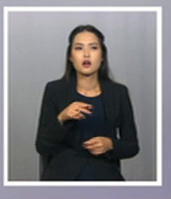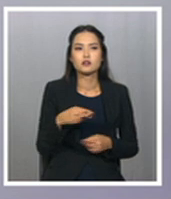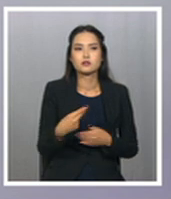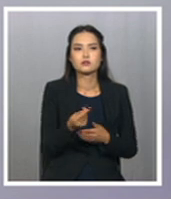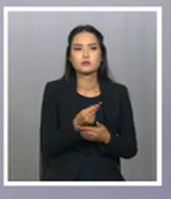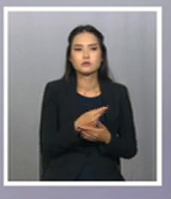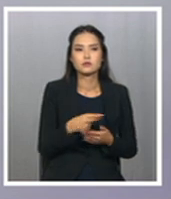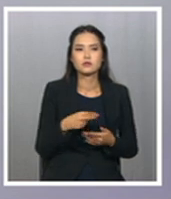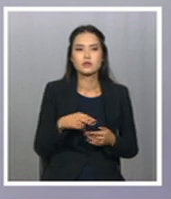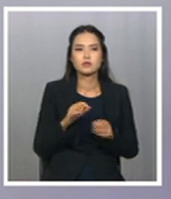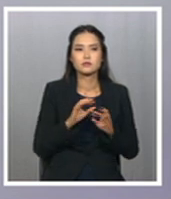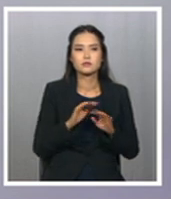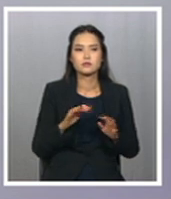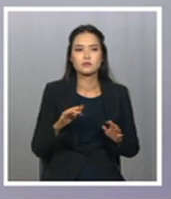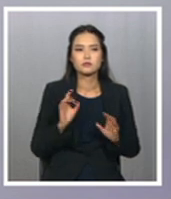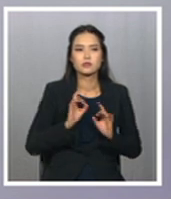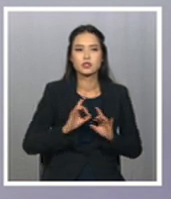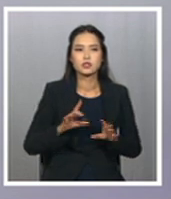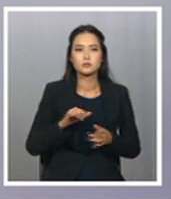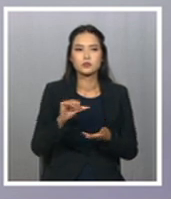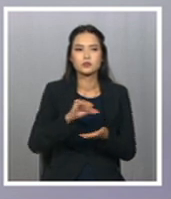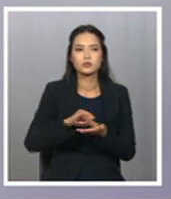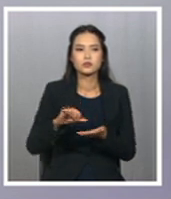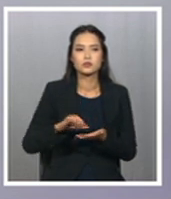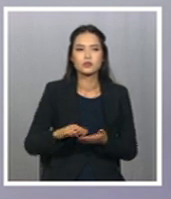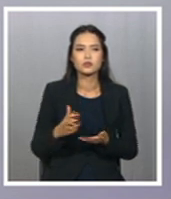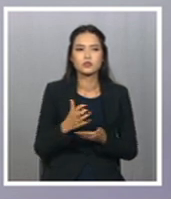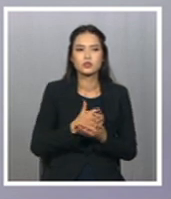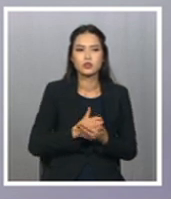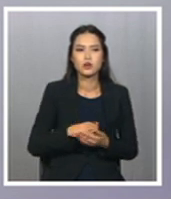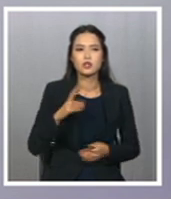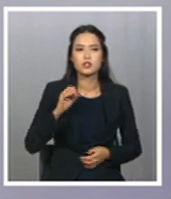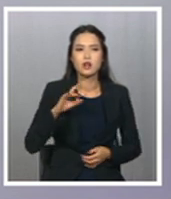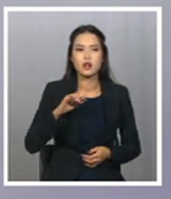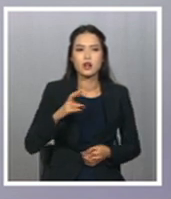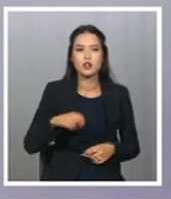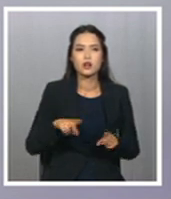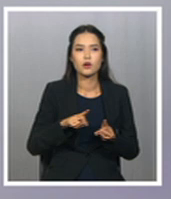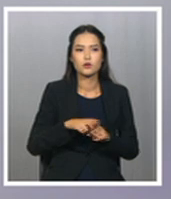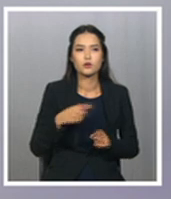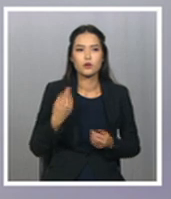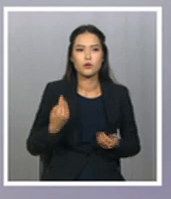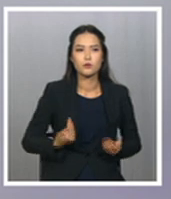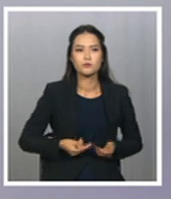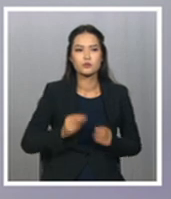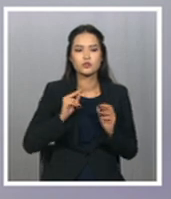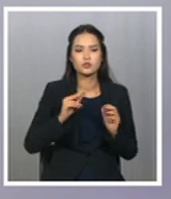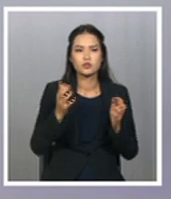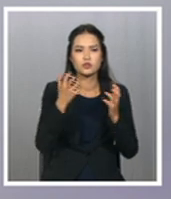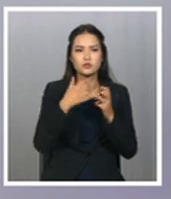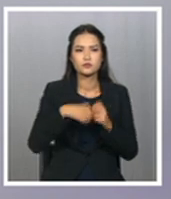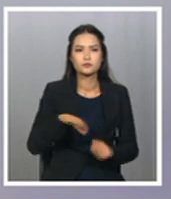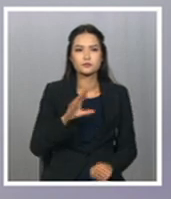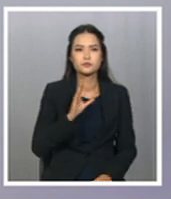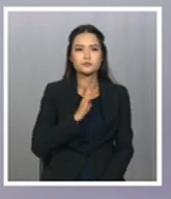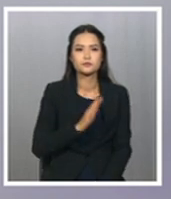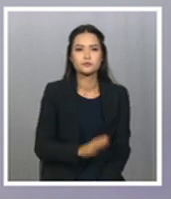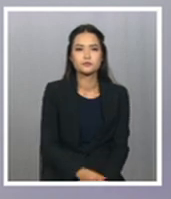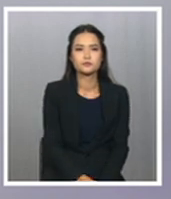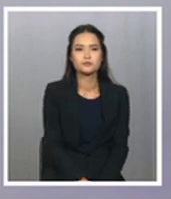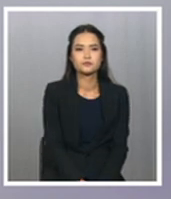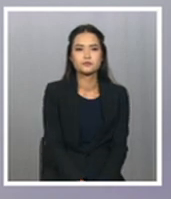көркем шығармадағы кейіпкерлер жүйесін жинақтау мен даралау арқылы өмір шындығын айқындадыңыздар.